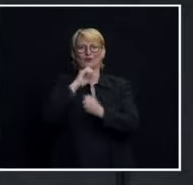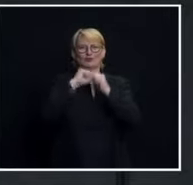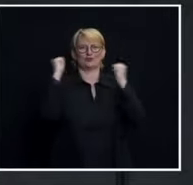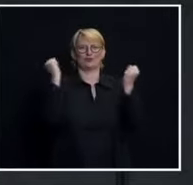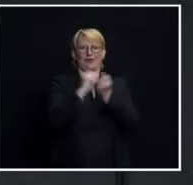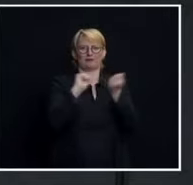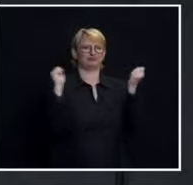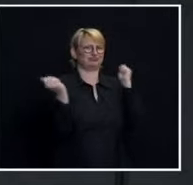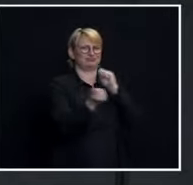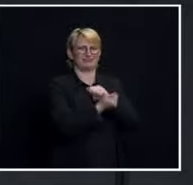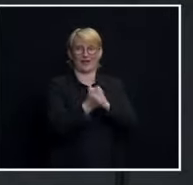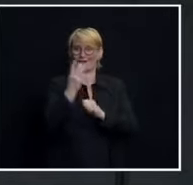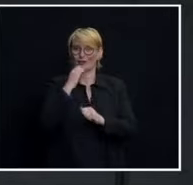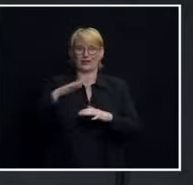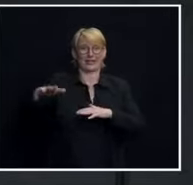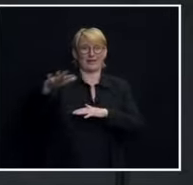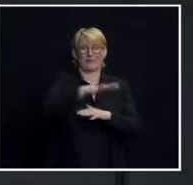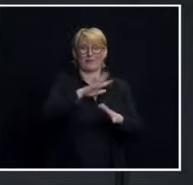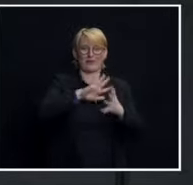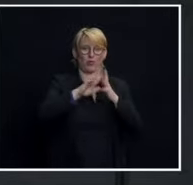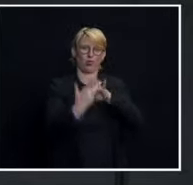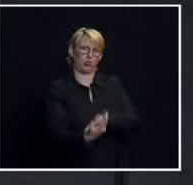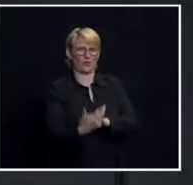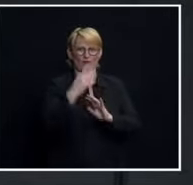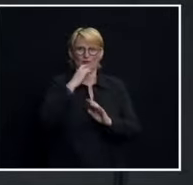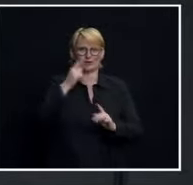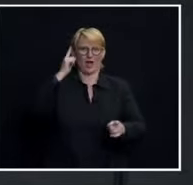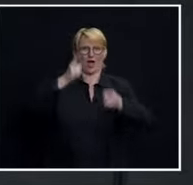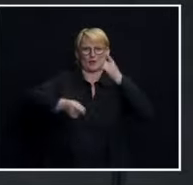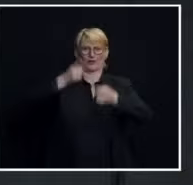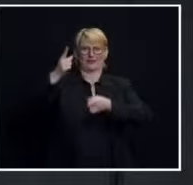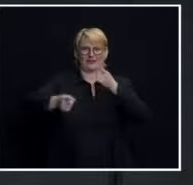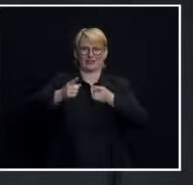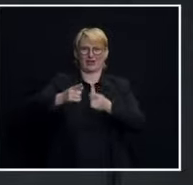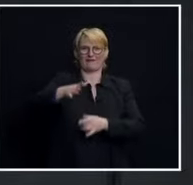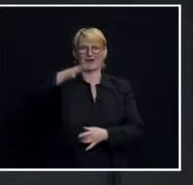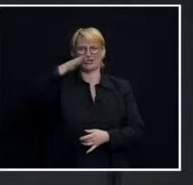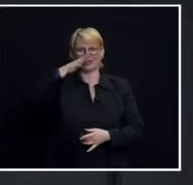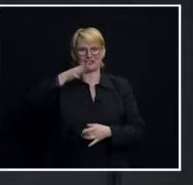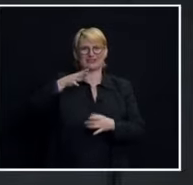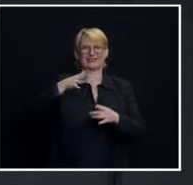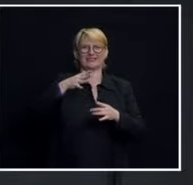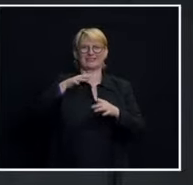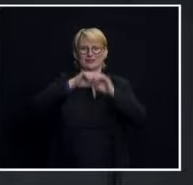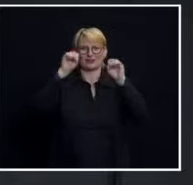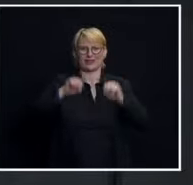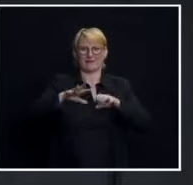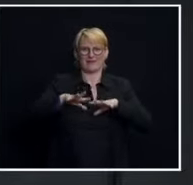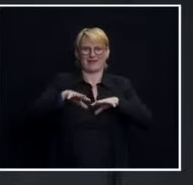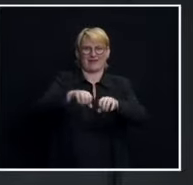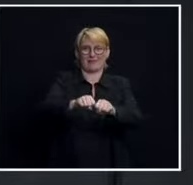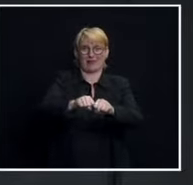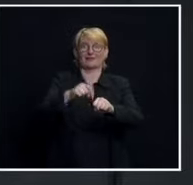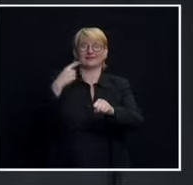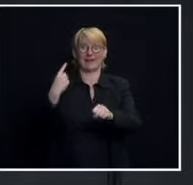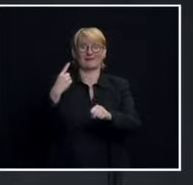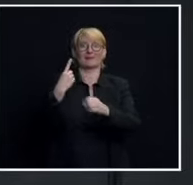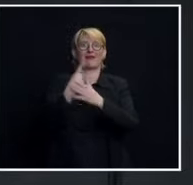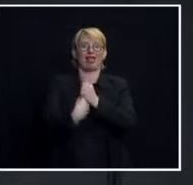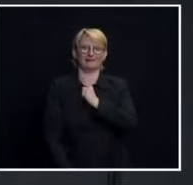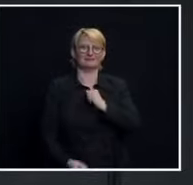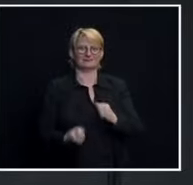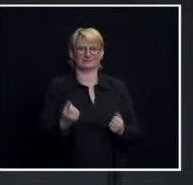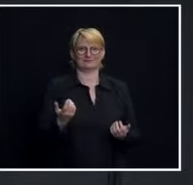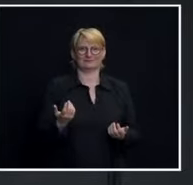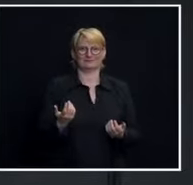damals die Republik zu Fall gebracht und ein autoritäres, faschistisches System etabliert werden sollte. Das